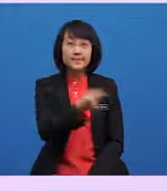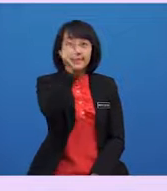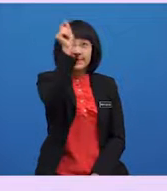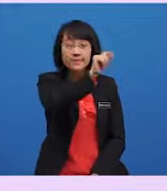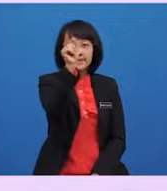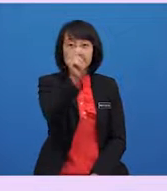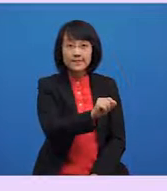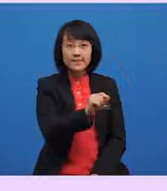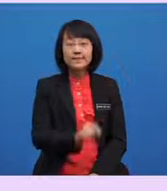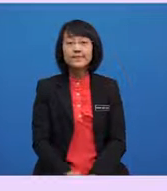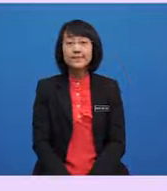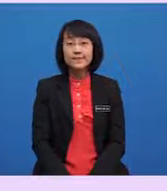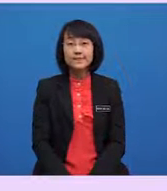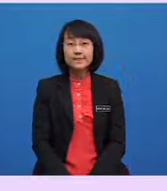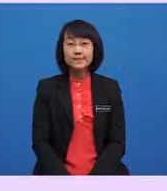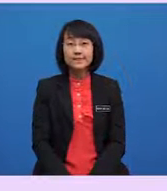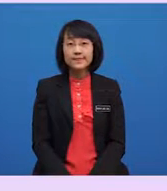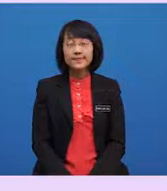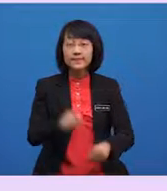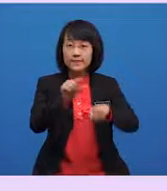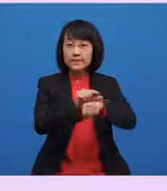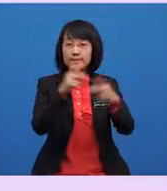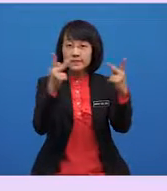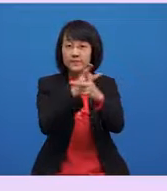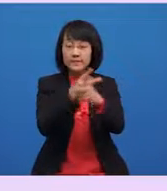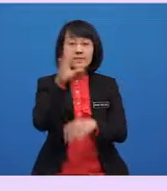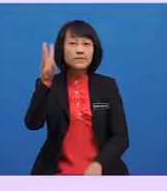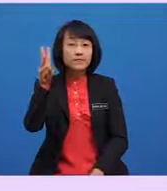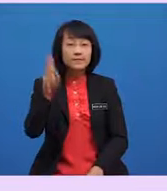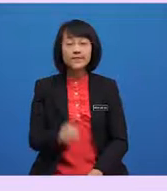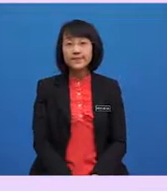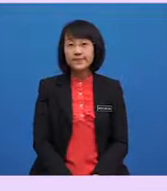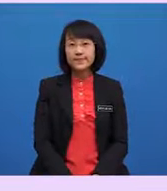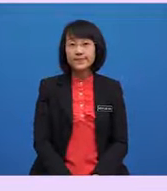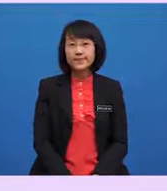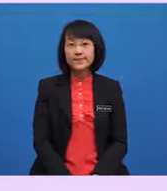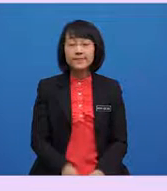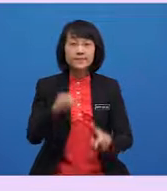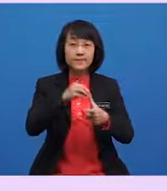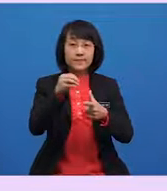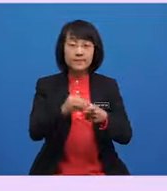pecahan menggunakan sifir 6 atau